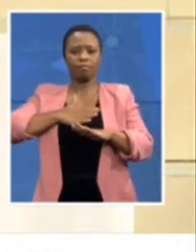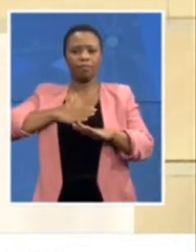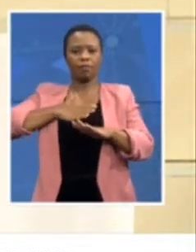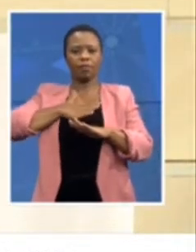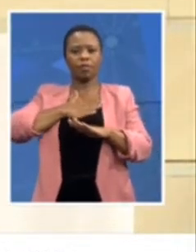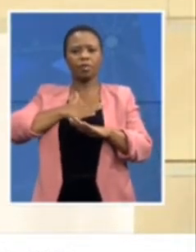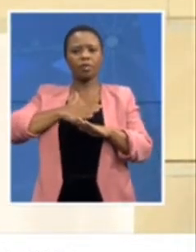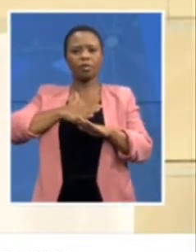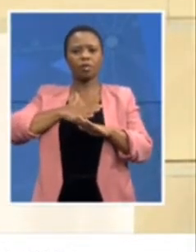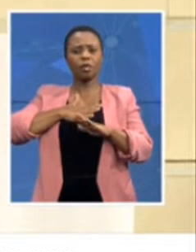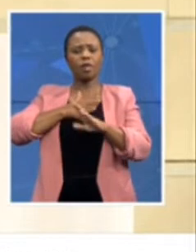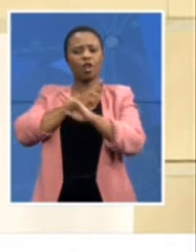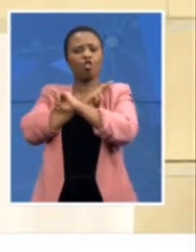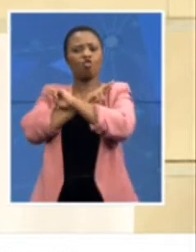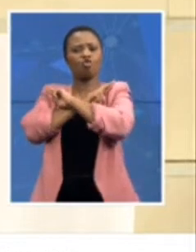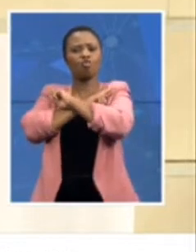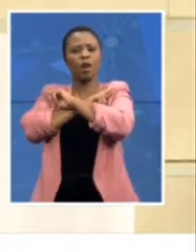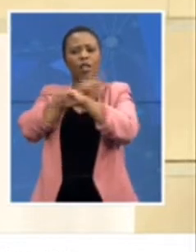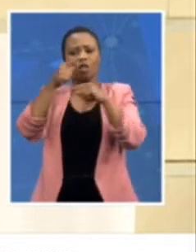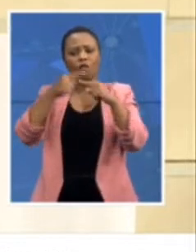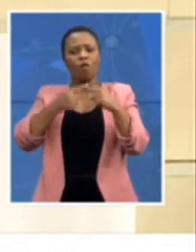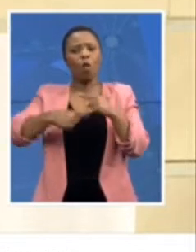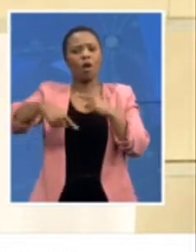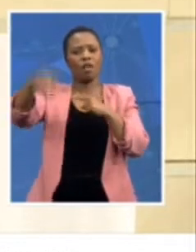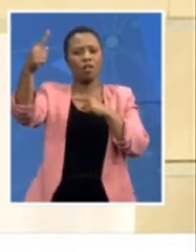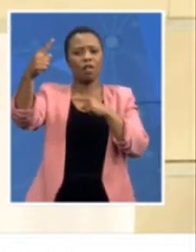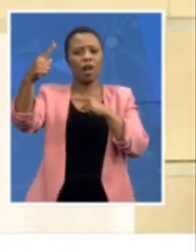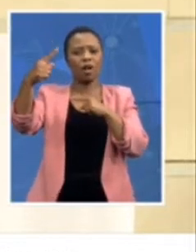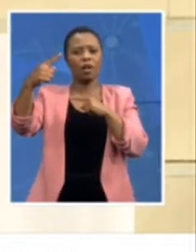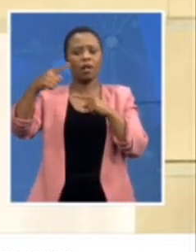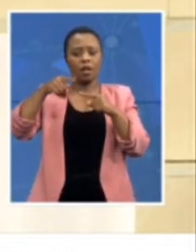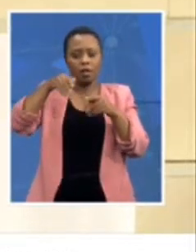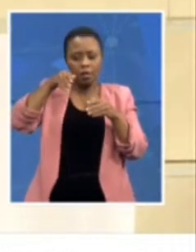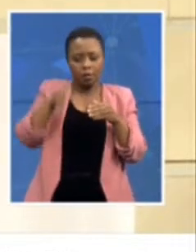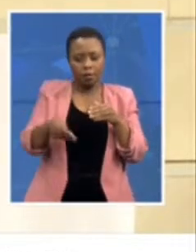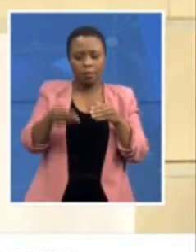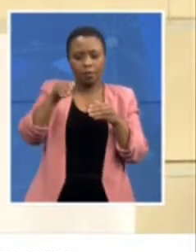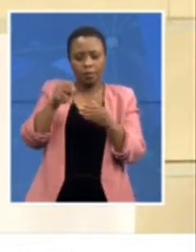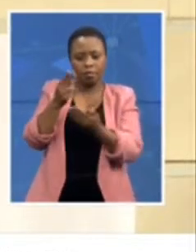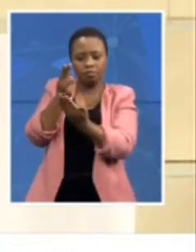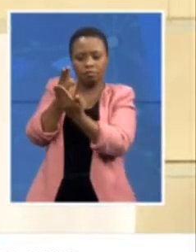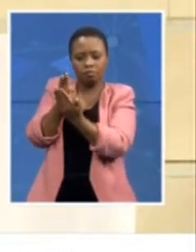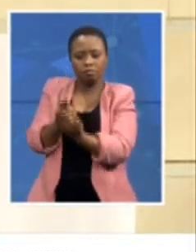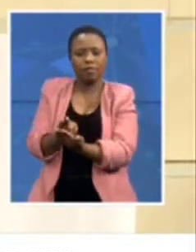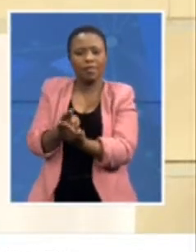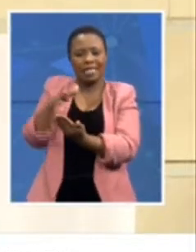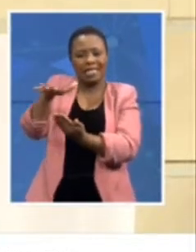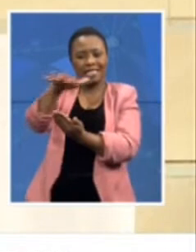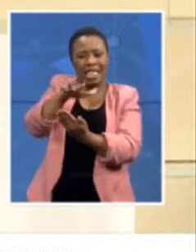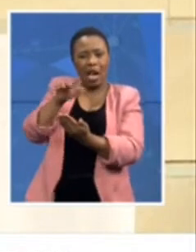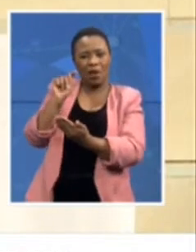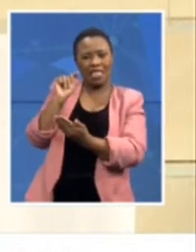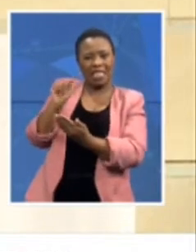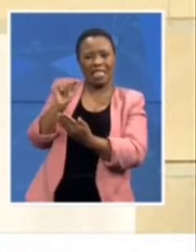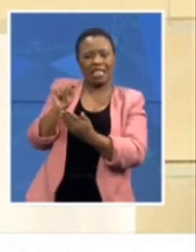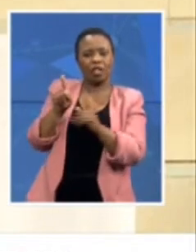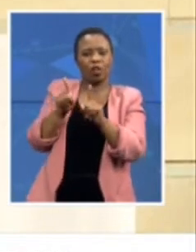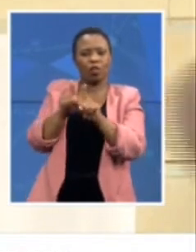Ngimbeleni endaweni enjena. Lapho izintsungulo zolimi